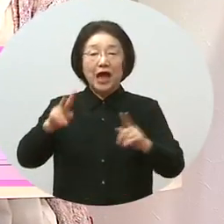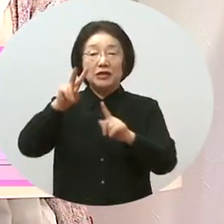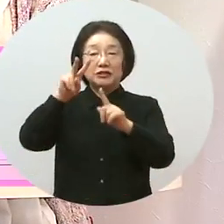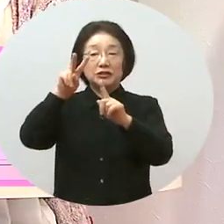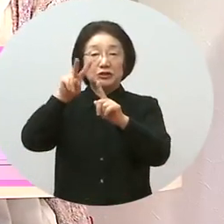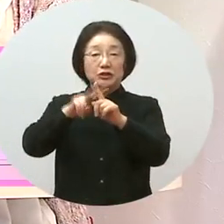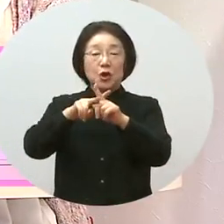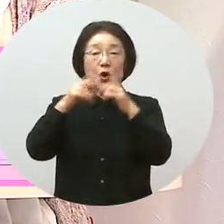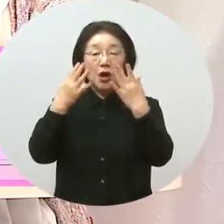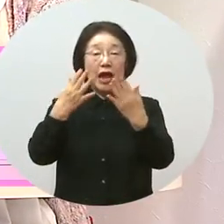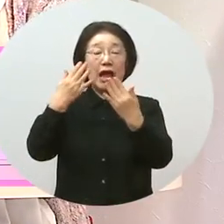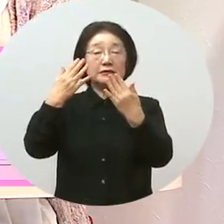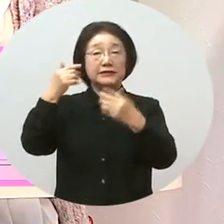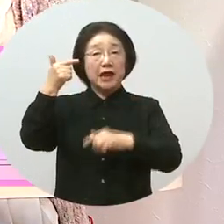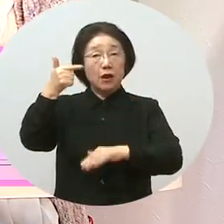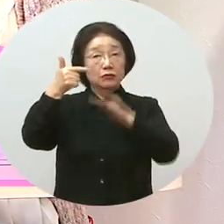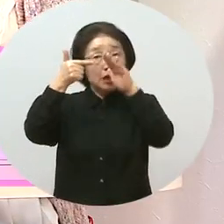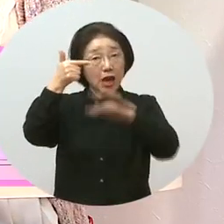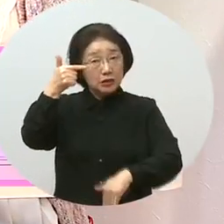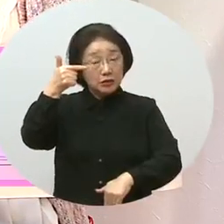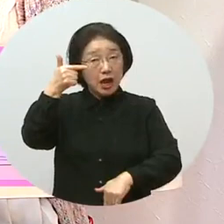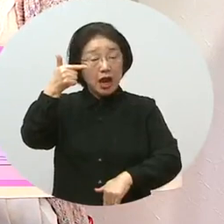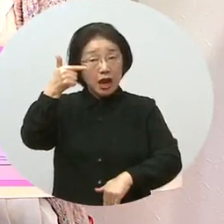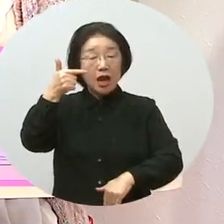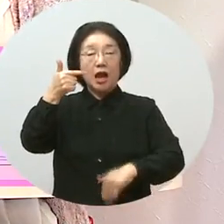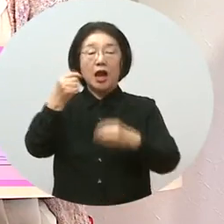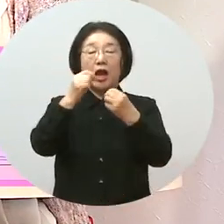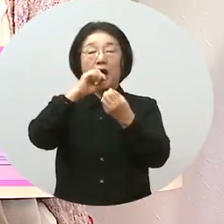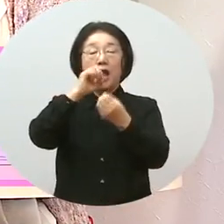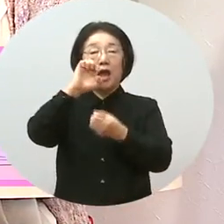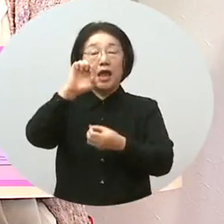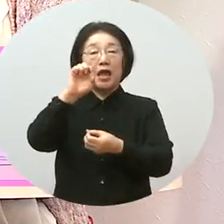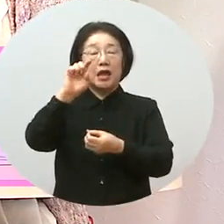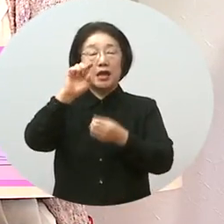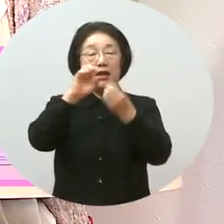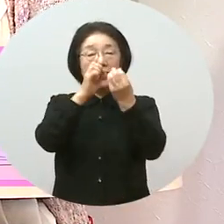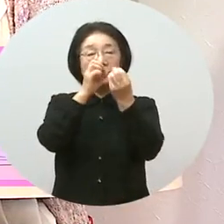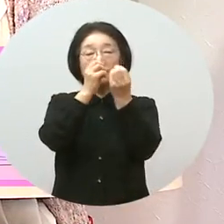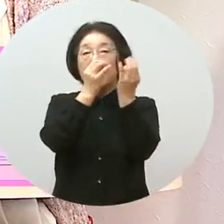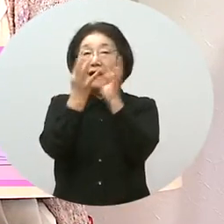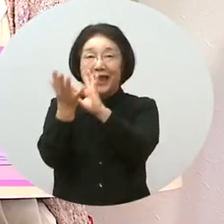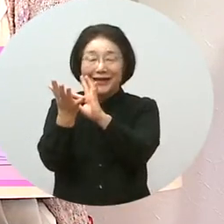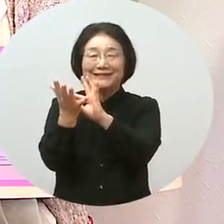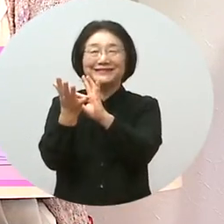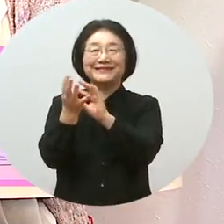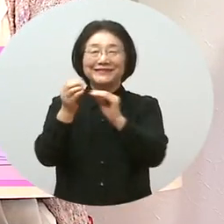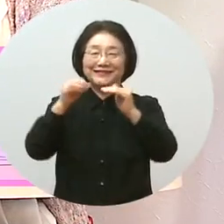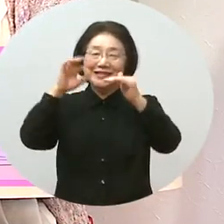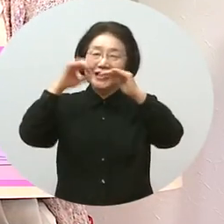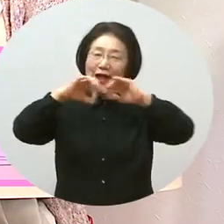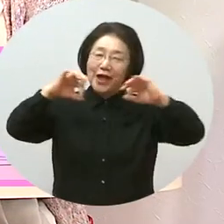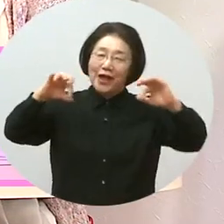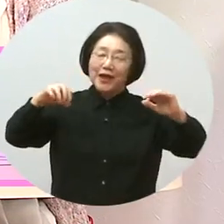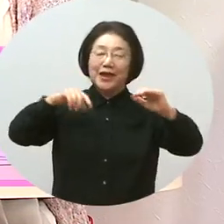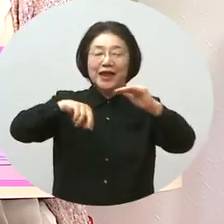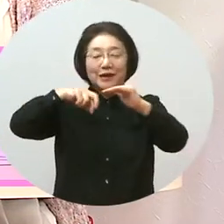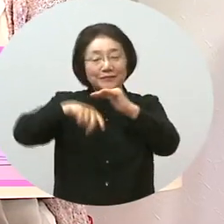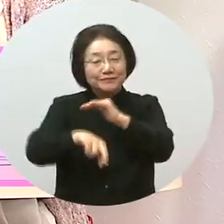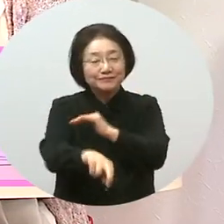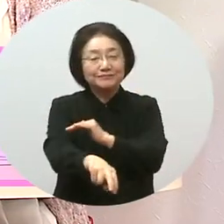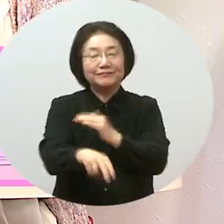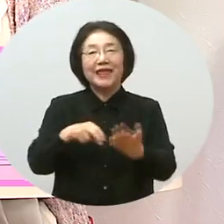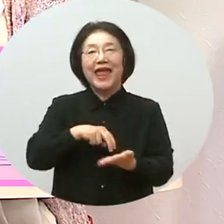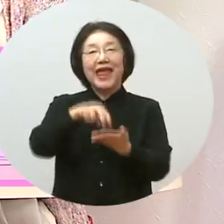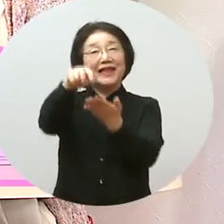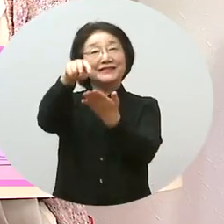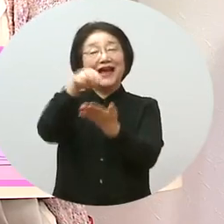下の方は江ノ島サムエルコッキング園、江ノ島岩や江ノ島エスカーの3つの施設を無料でご利用いただけますので、